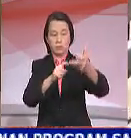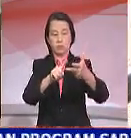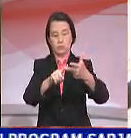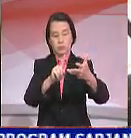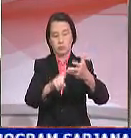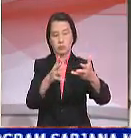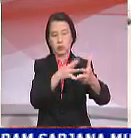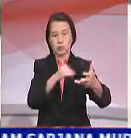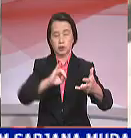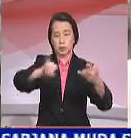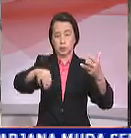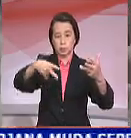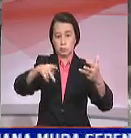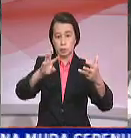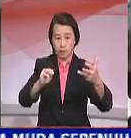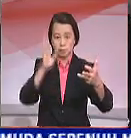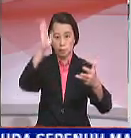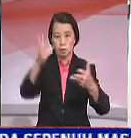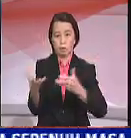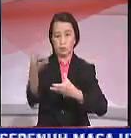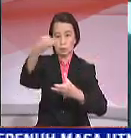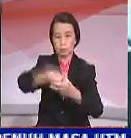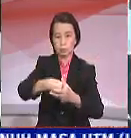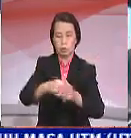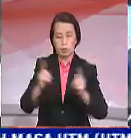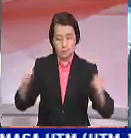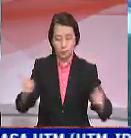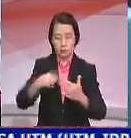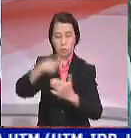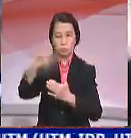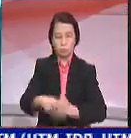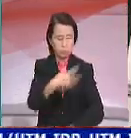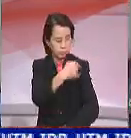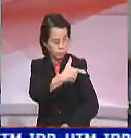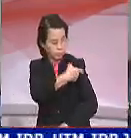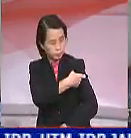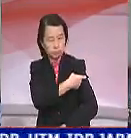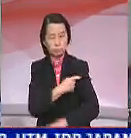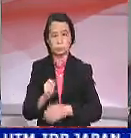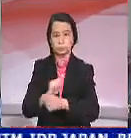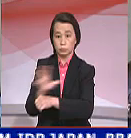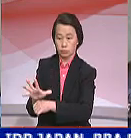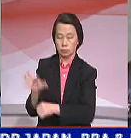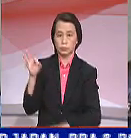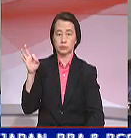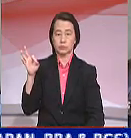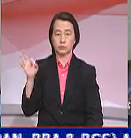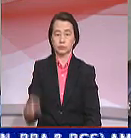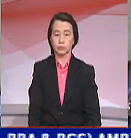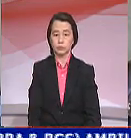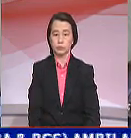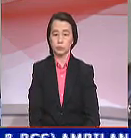serta Angkatan Pertahanan Awam akan terlibat sepanjang program imunisasi COVID-19.